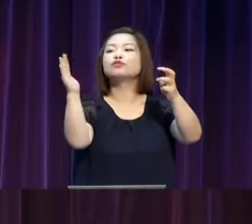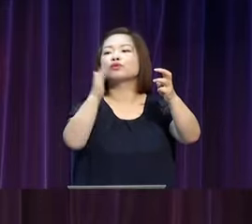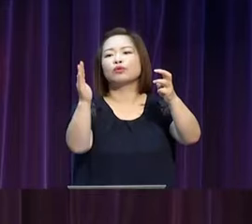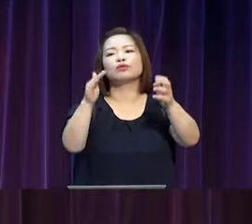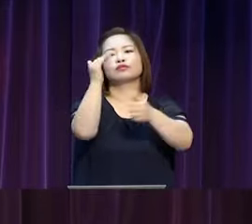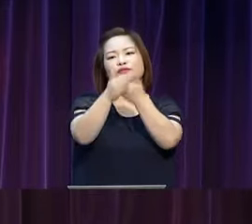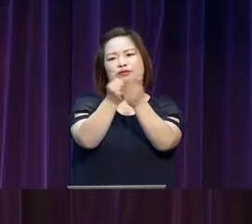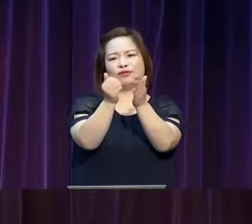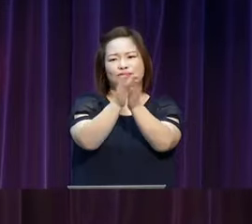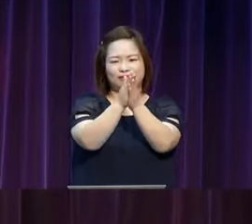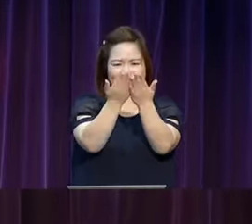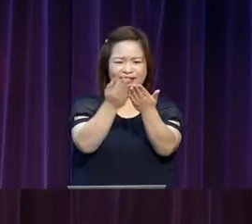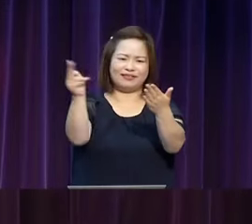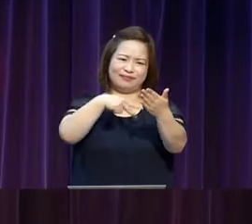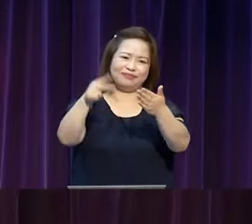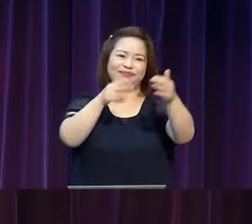같아요.